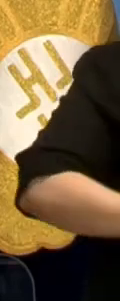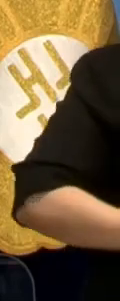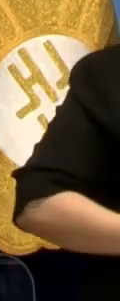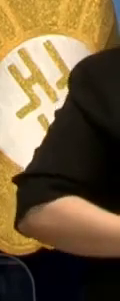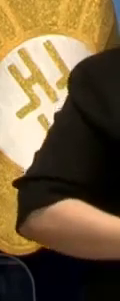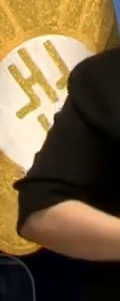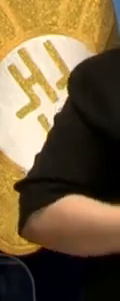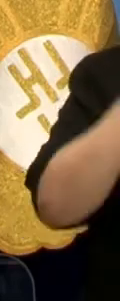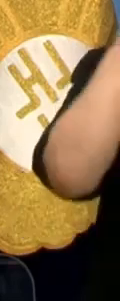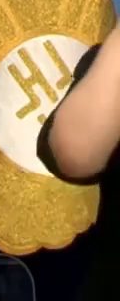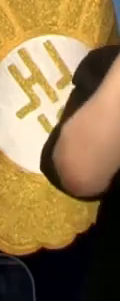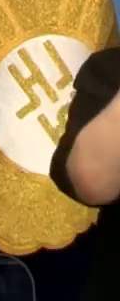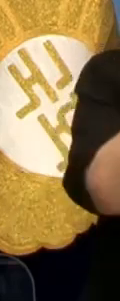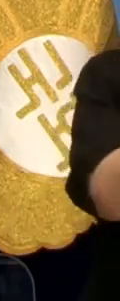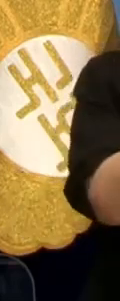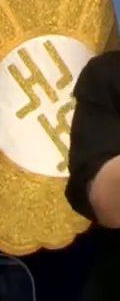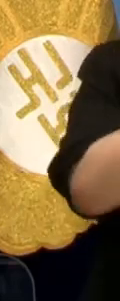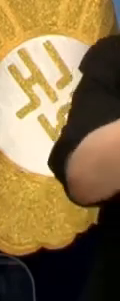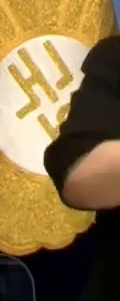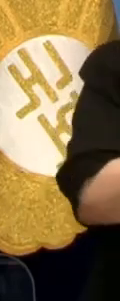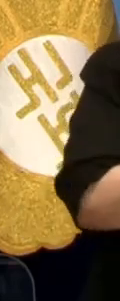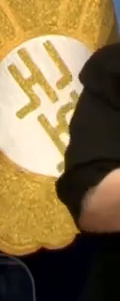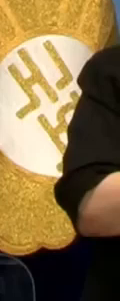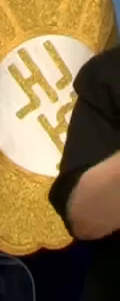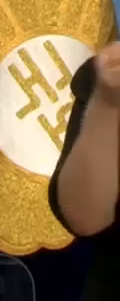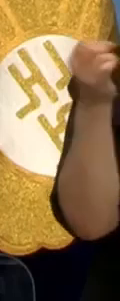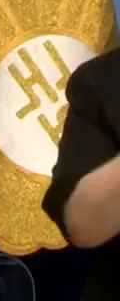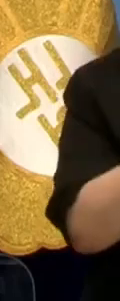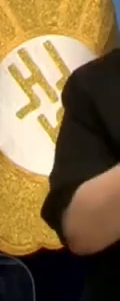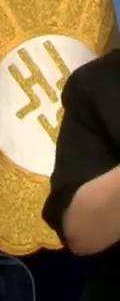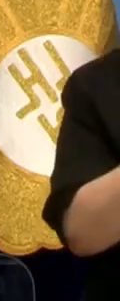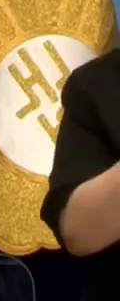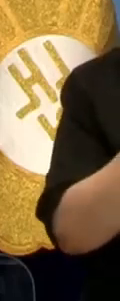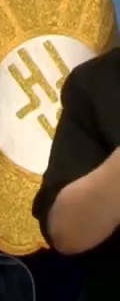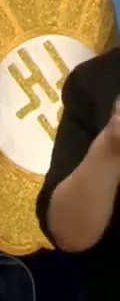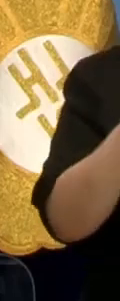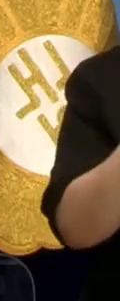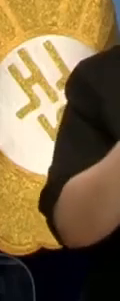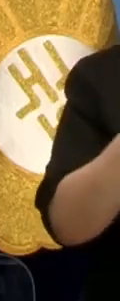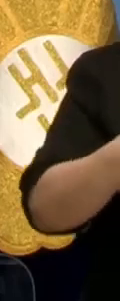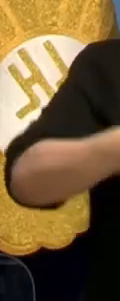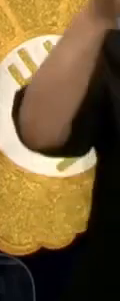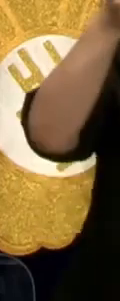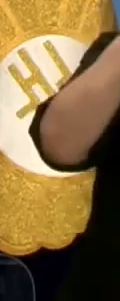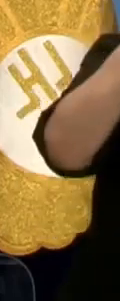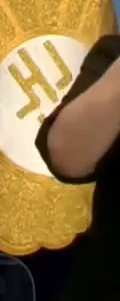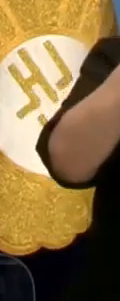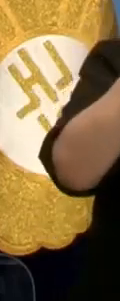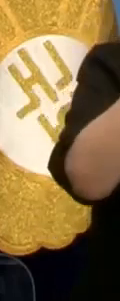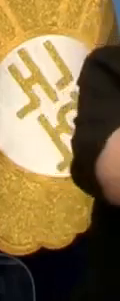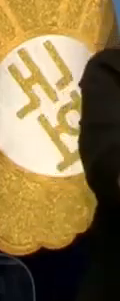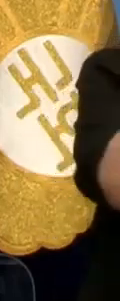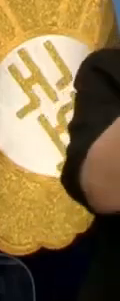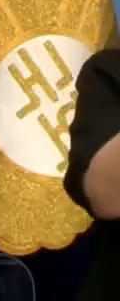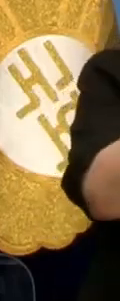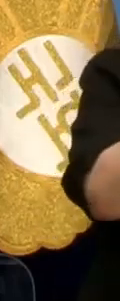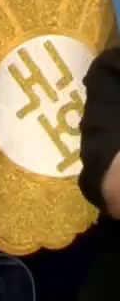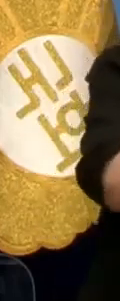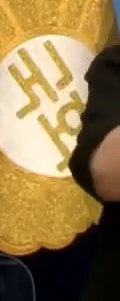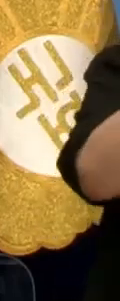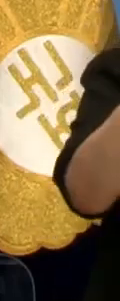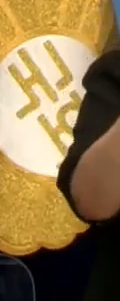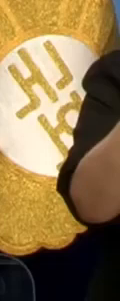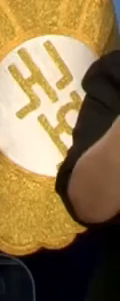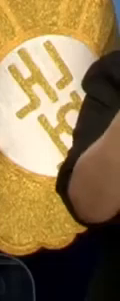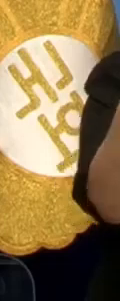필요성을 생각해서 긴급성을 생각해서 고액으로 시작해서 그 대상자를 확대해